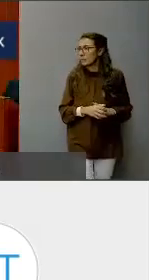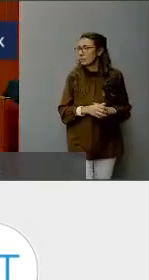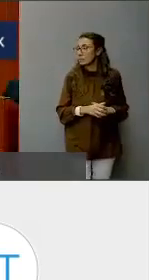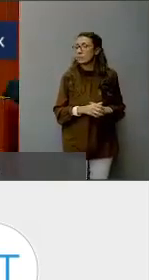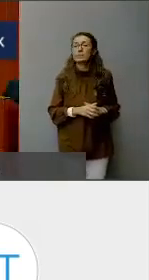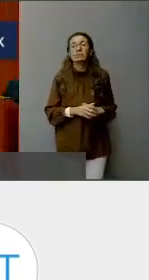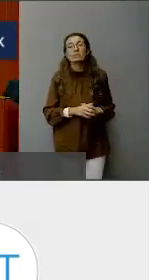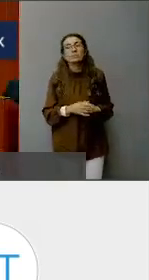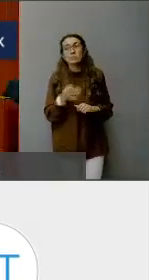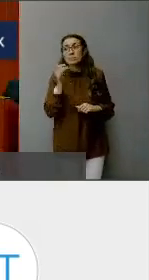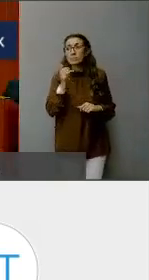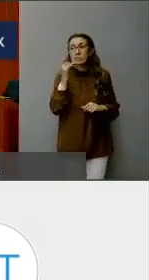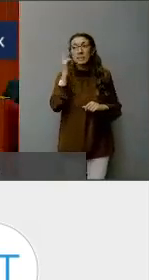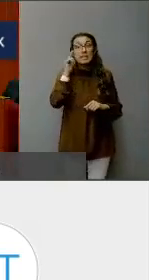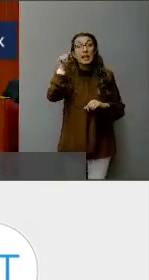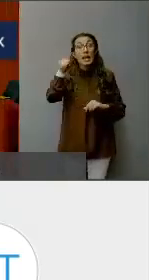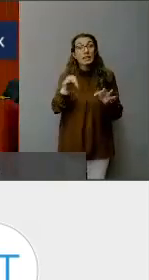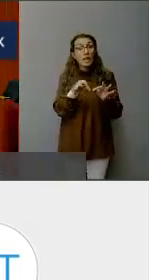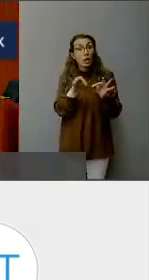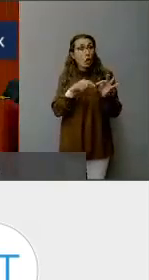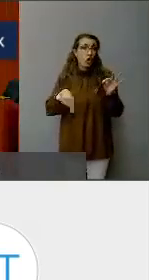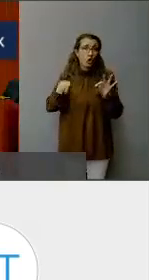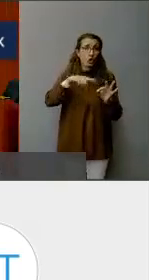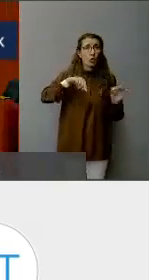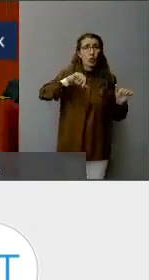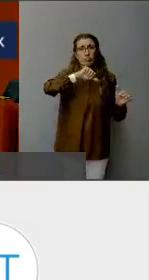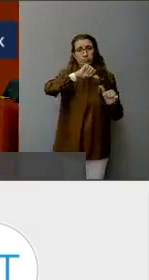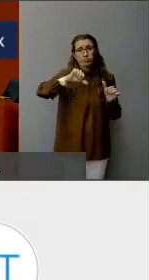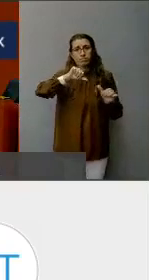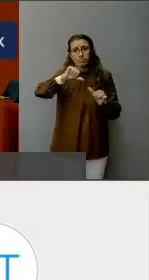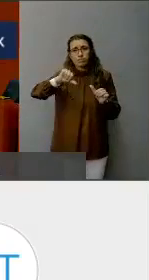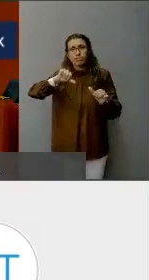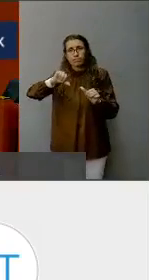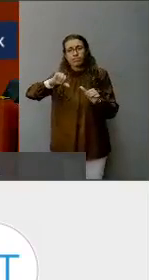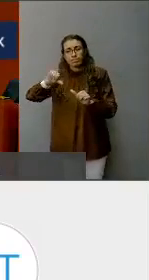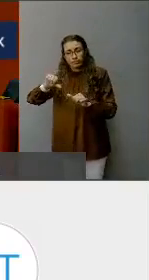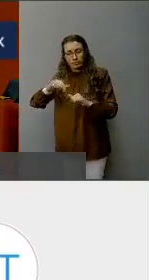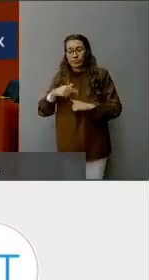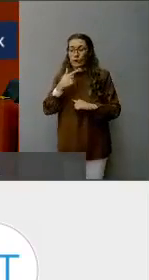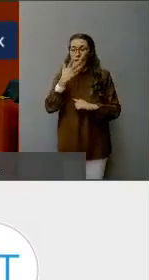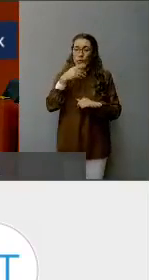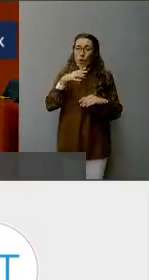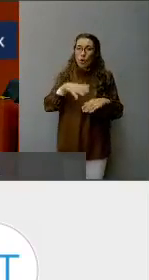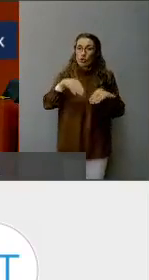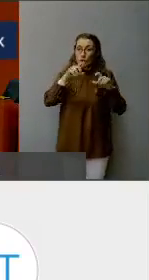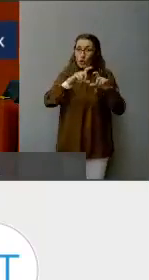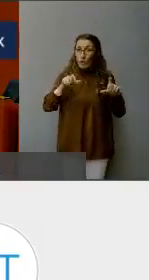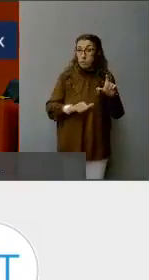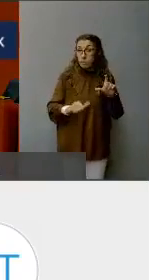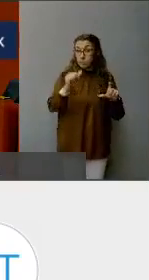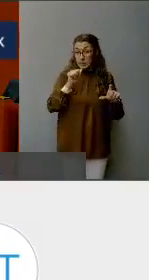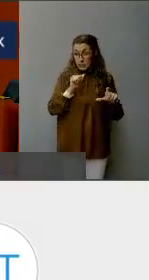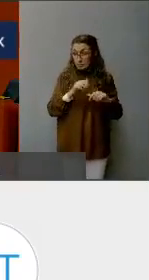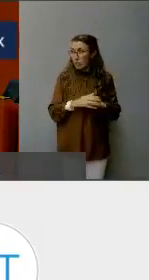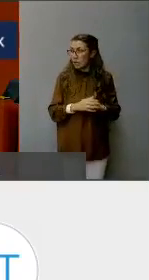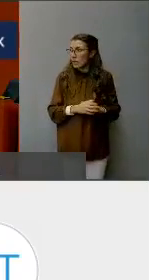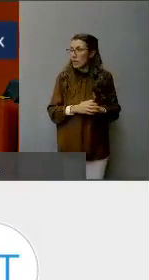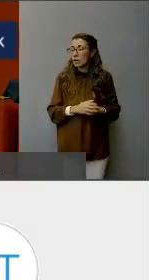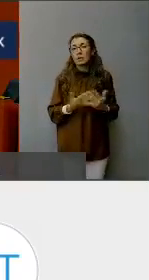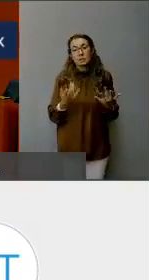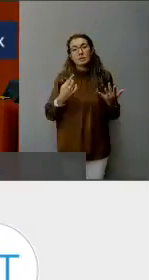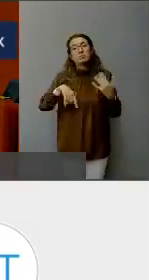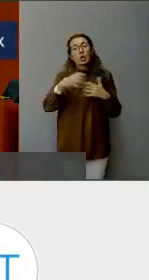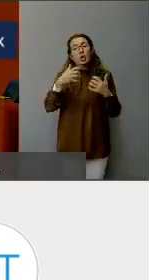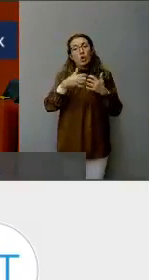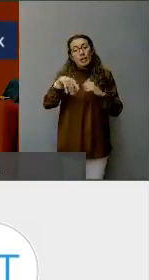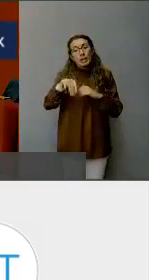se lei è d'accordo ma siete amici alternare una premessa che collega opinione facciamo che potremmo avremmo